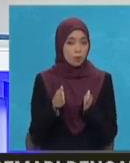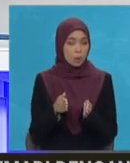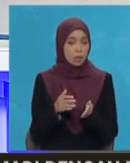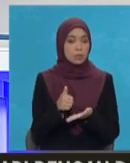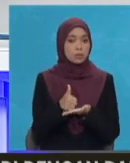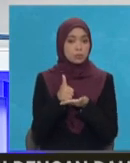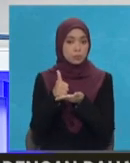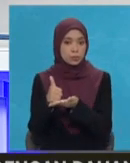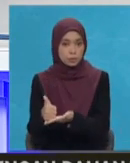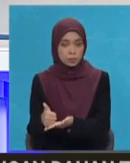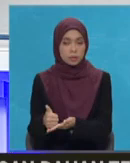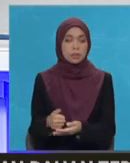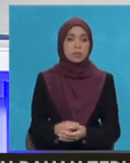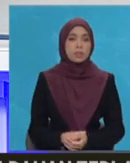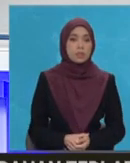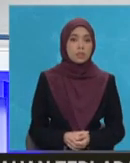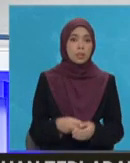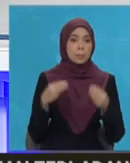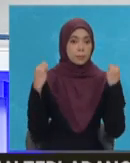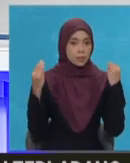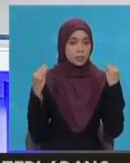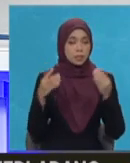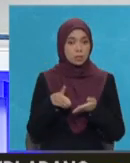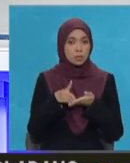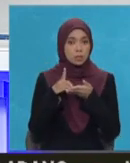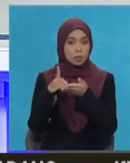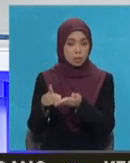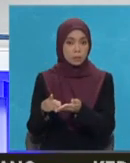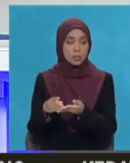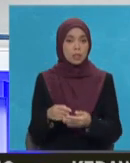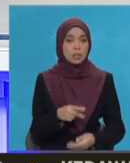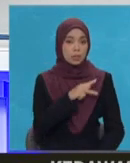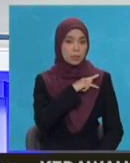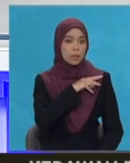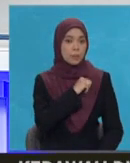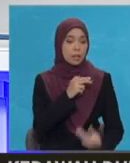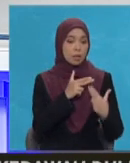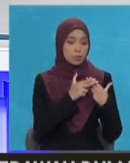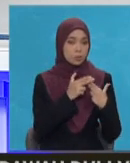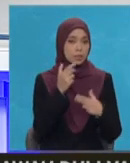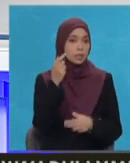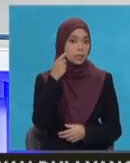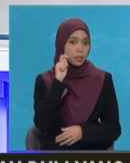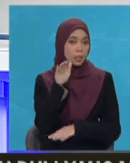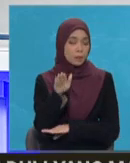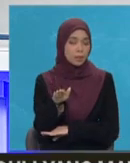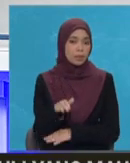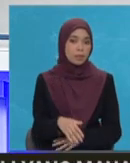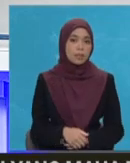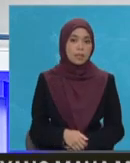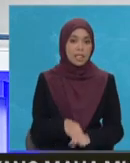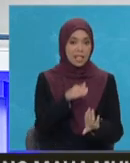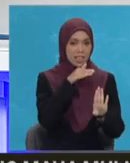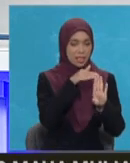Esan menerima sumbangan semasa majelis penyampaian drama anjuran Kementerian Pertahanan petang tadi majelis diadakan